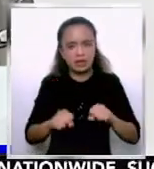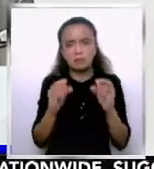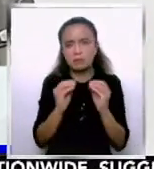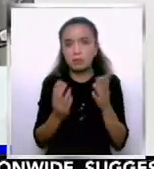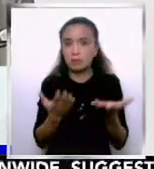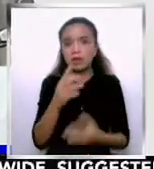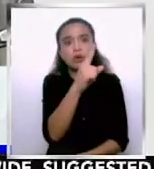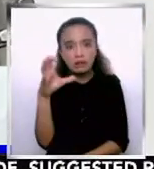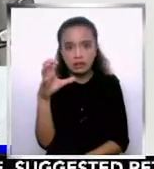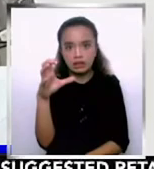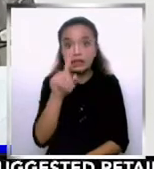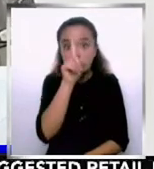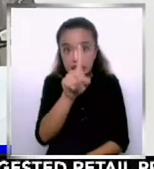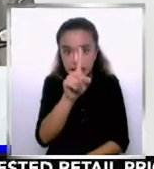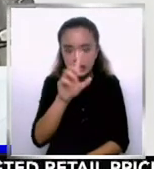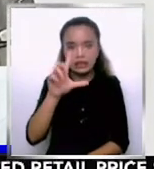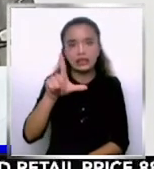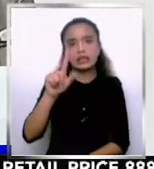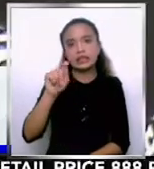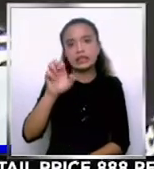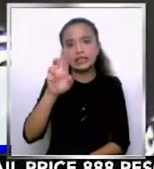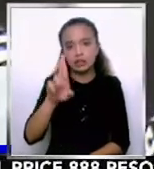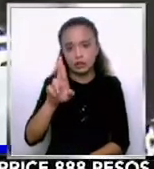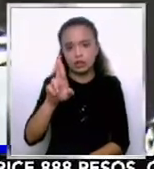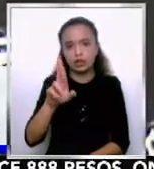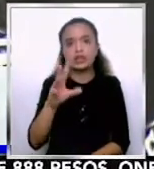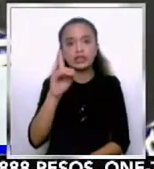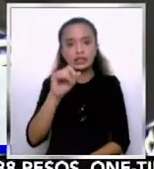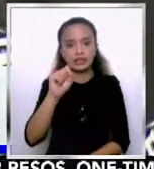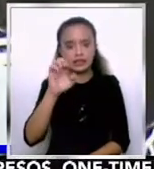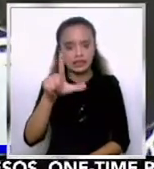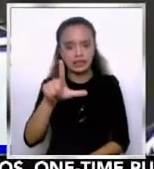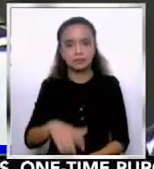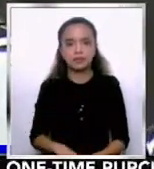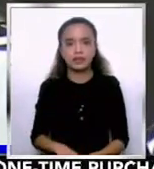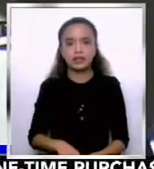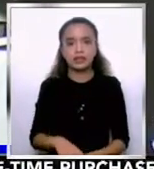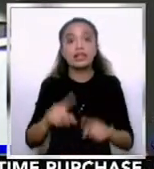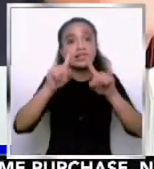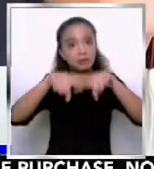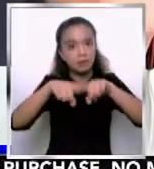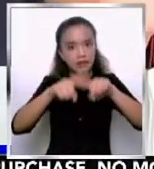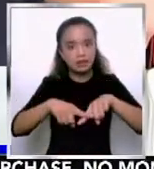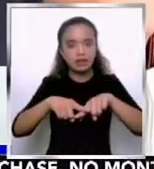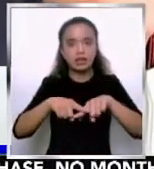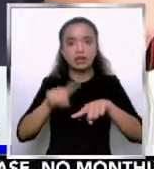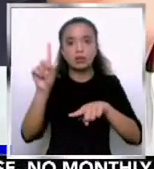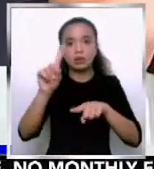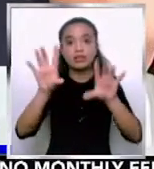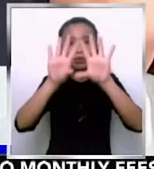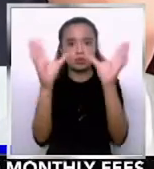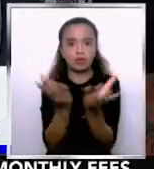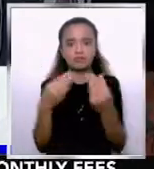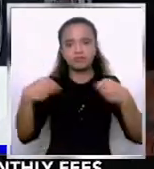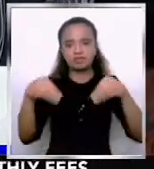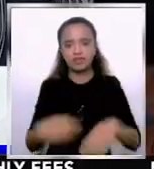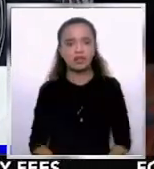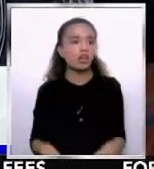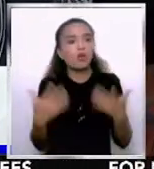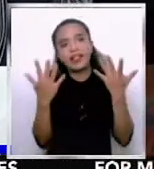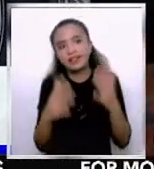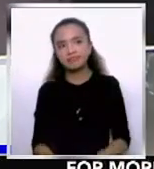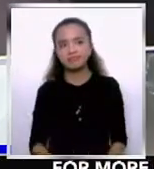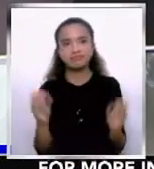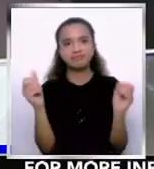pesos per liter ang presyo ng diesel. Depende raw sa galaw ng presyo sa world market. Wala na magbabiyahe nun. Masakit